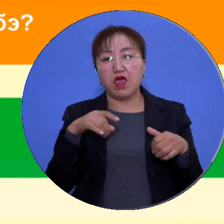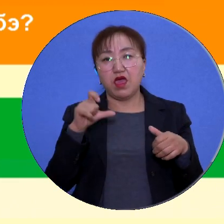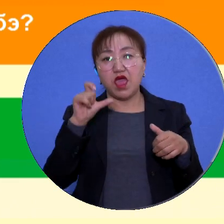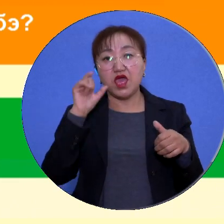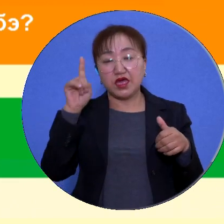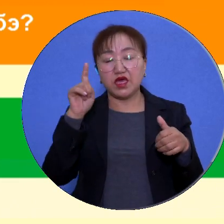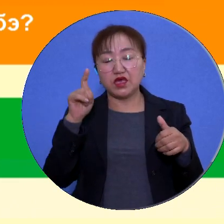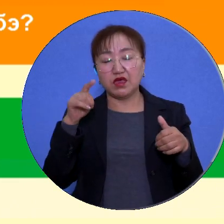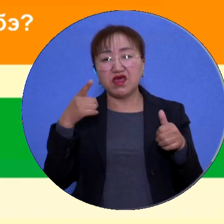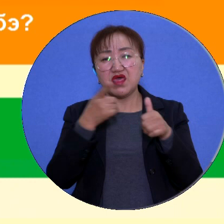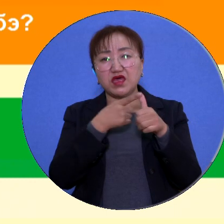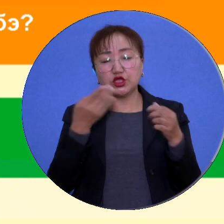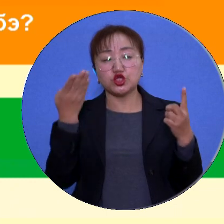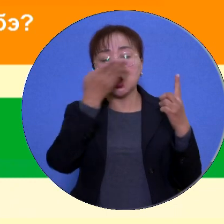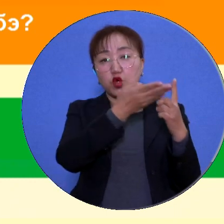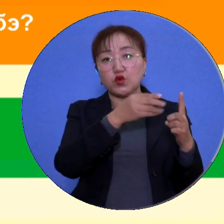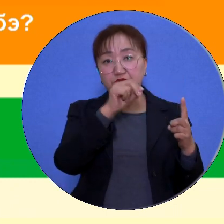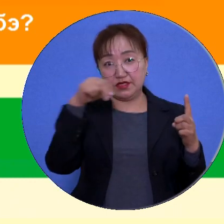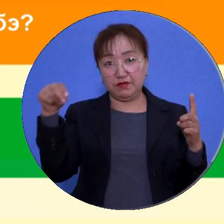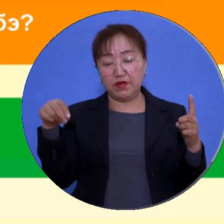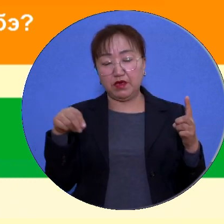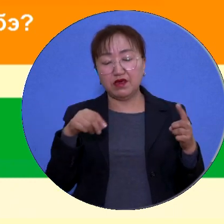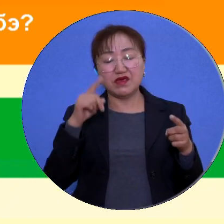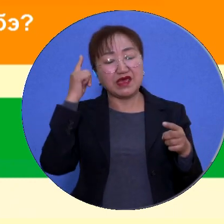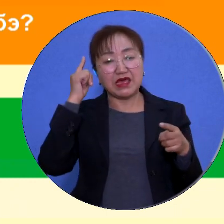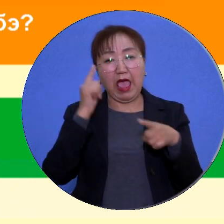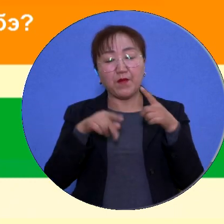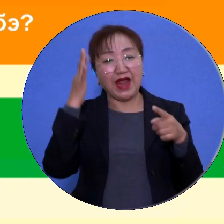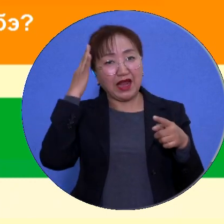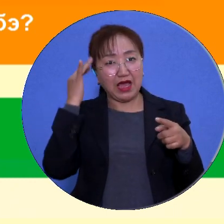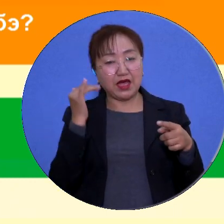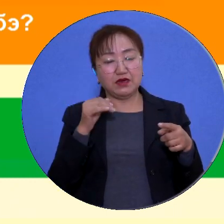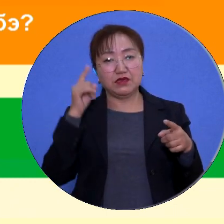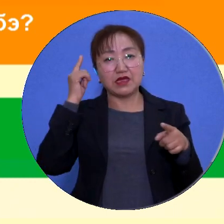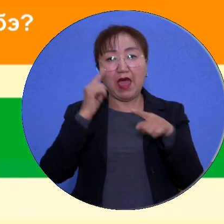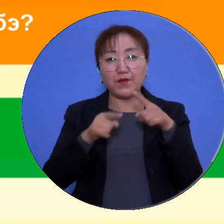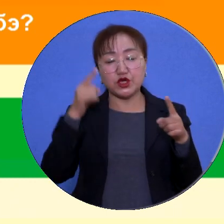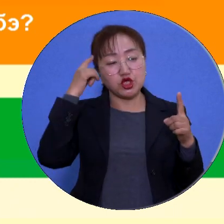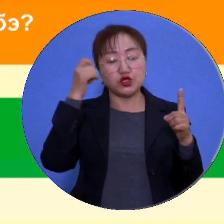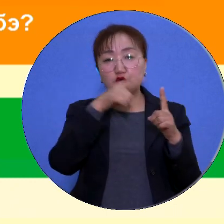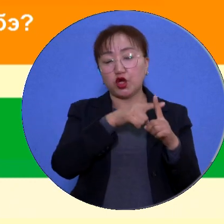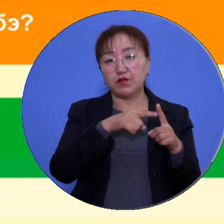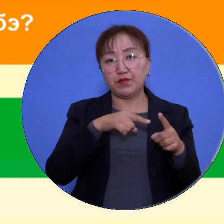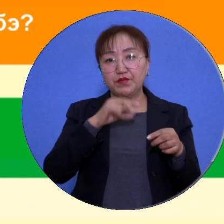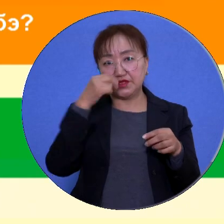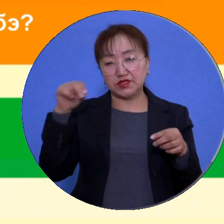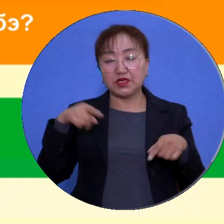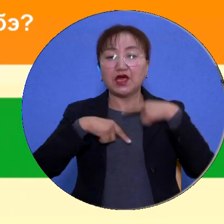ཁ རནག དེད པའི སྨི བར གི འགུགར མེད པད མེད པགས